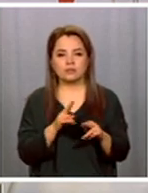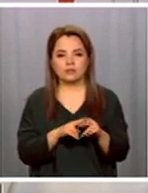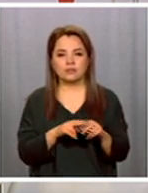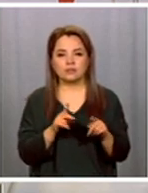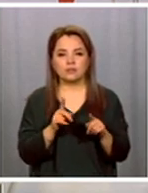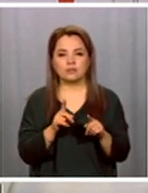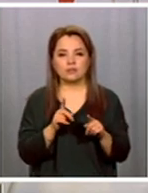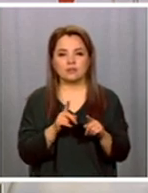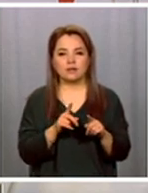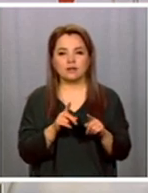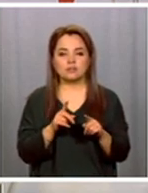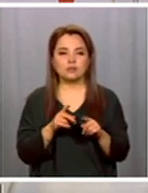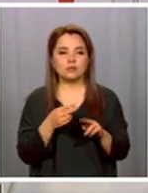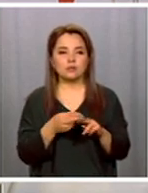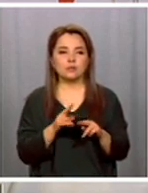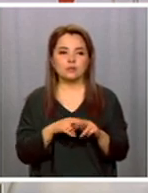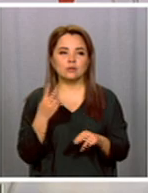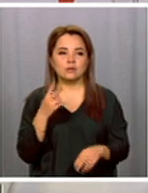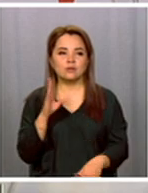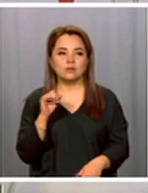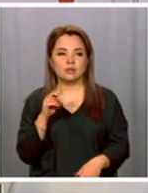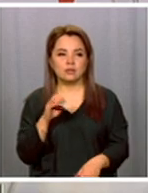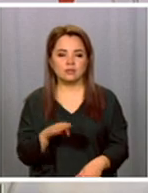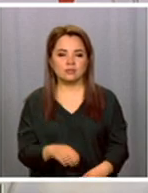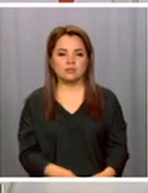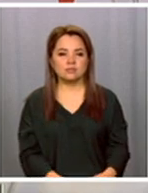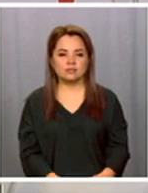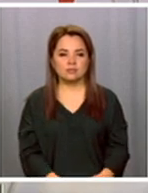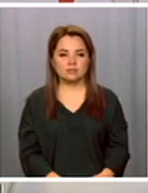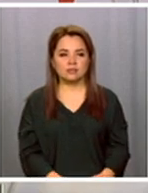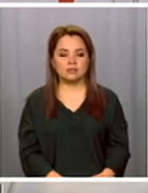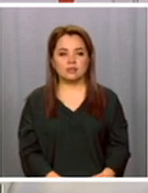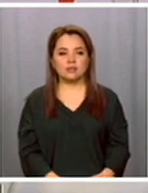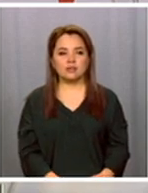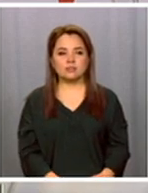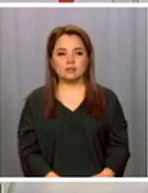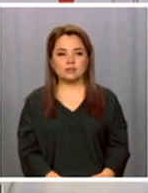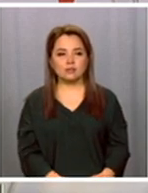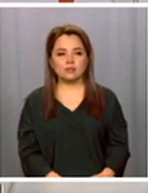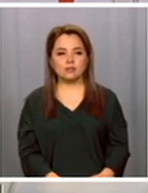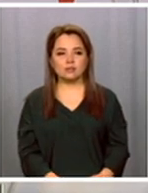мыстың эквивалентті оксидін қосамыз.